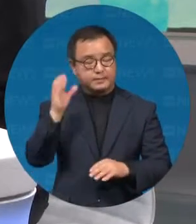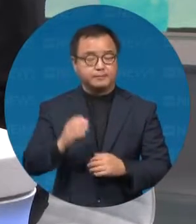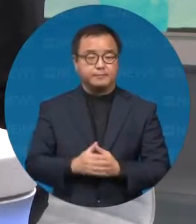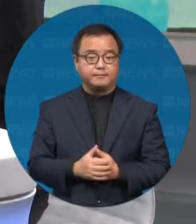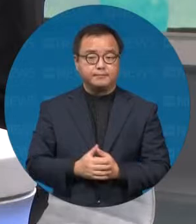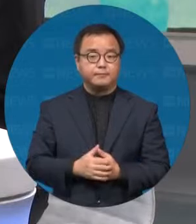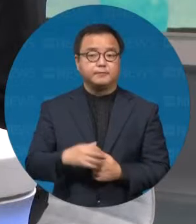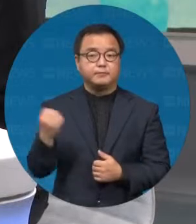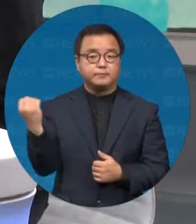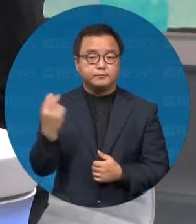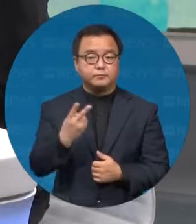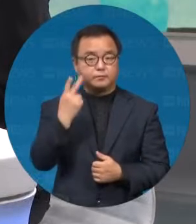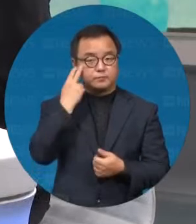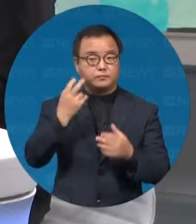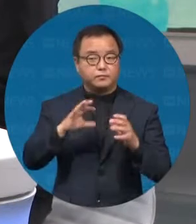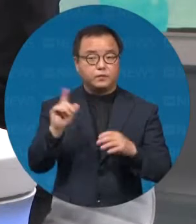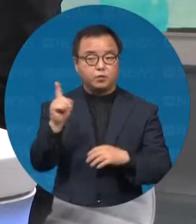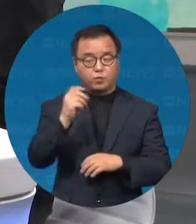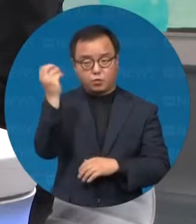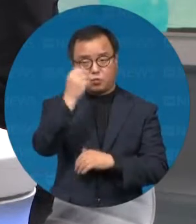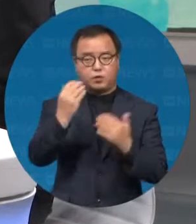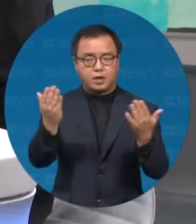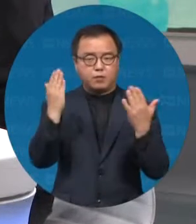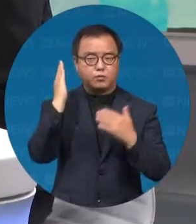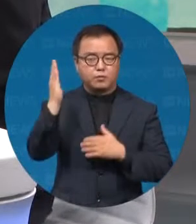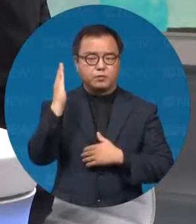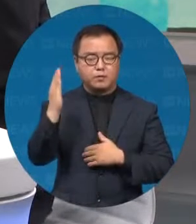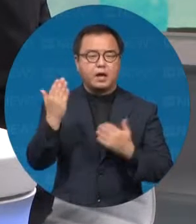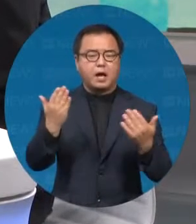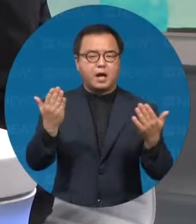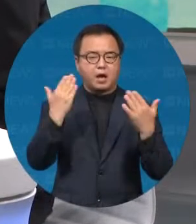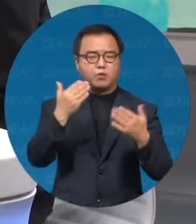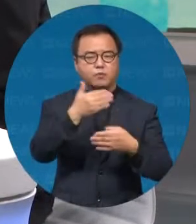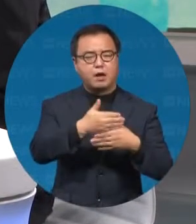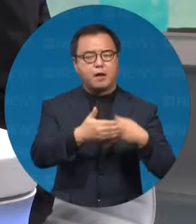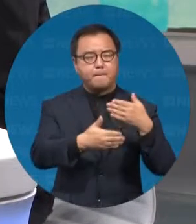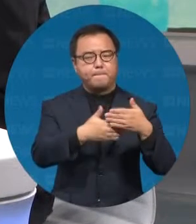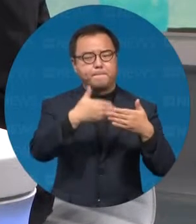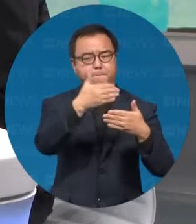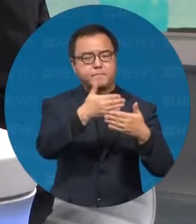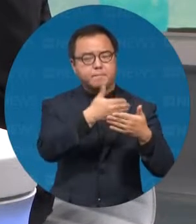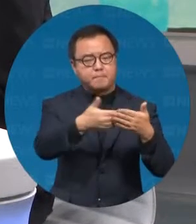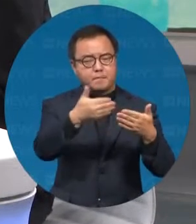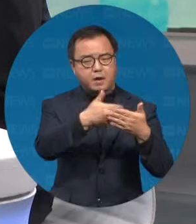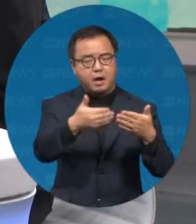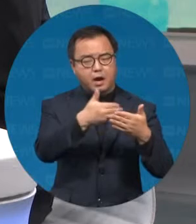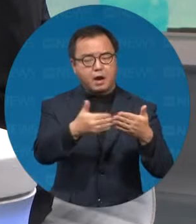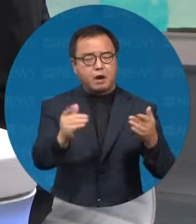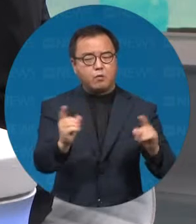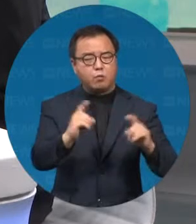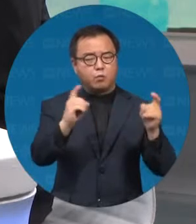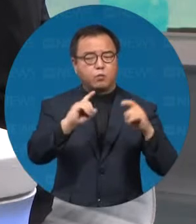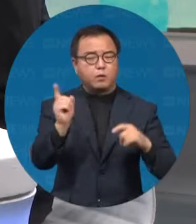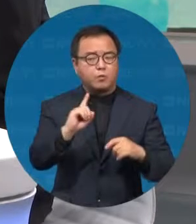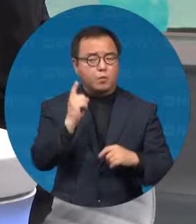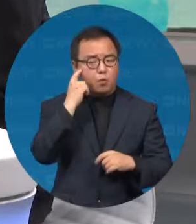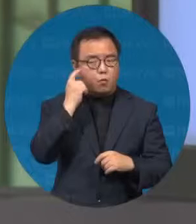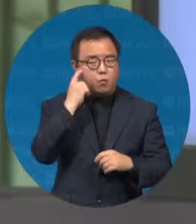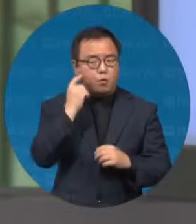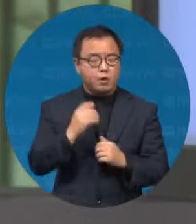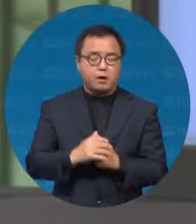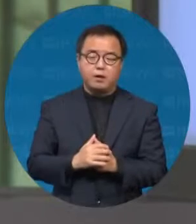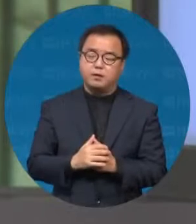자 그런가하면 미국의 한 고등학교 얘기입니다 켜 있는 벽화 교육 교회가 왜 시끄러운 거죠 4 미국의 가진